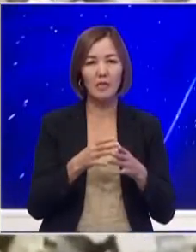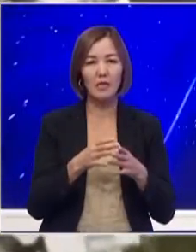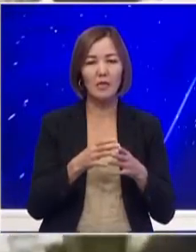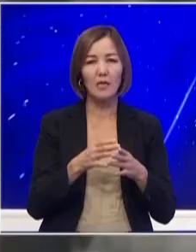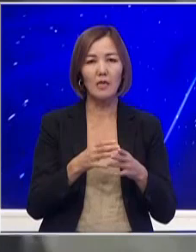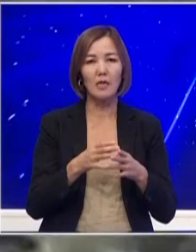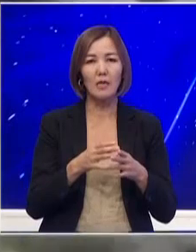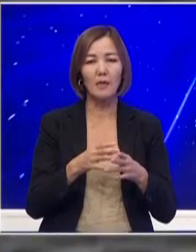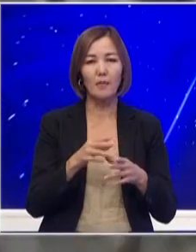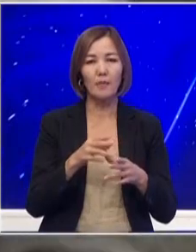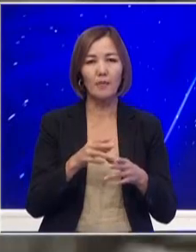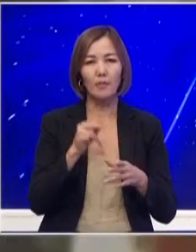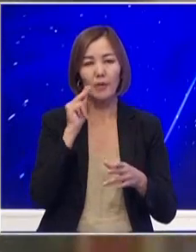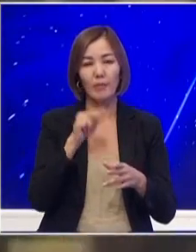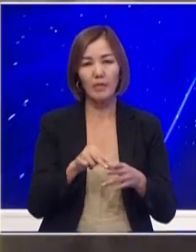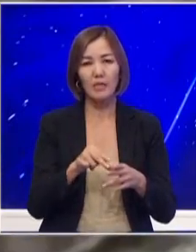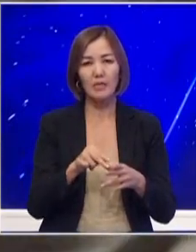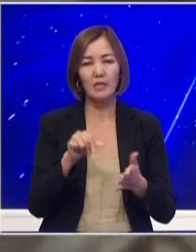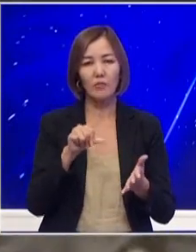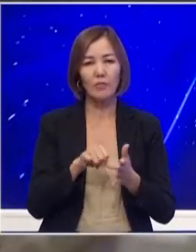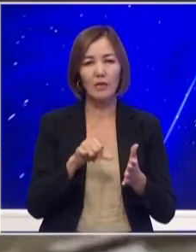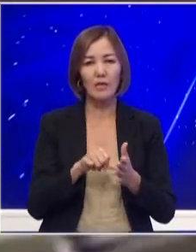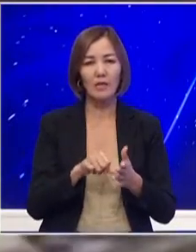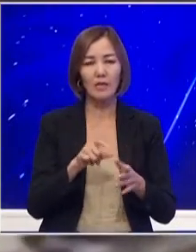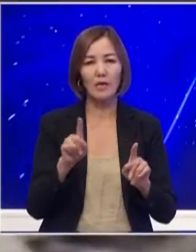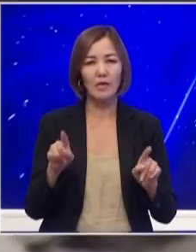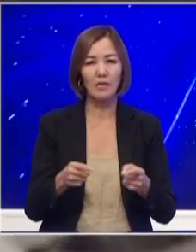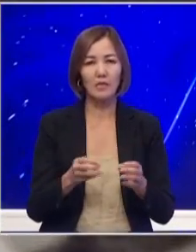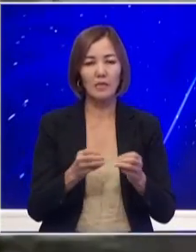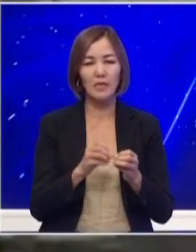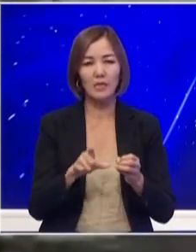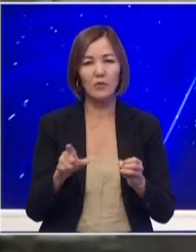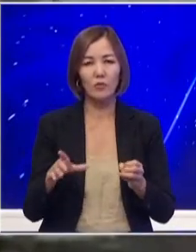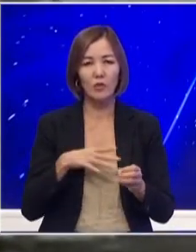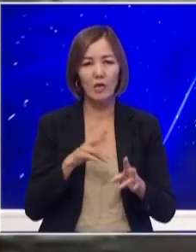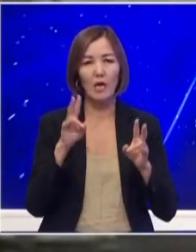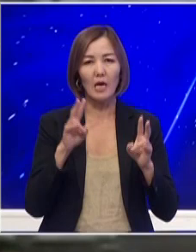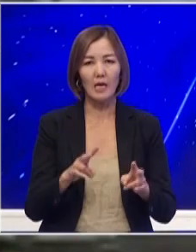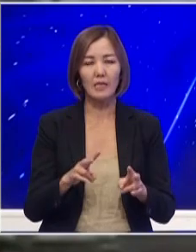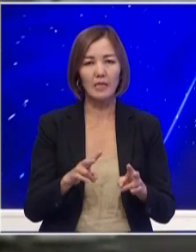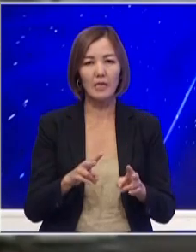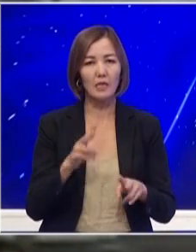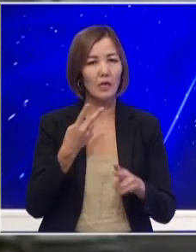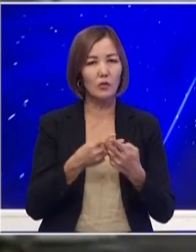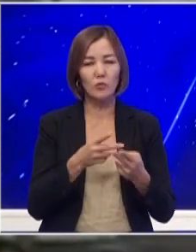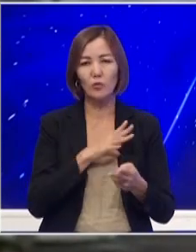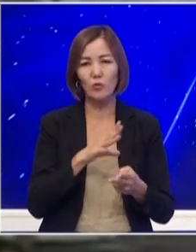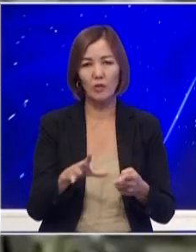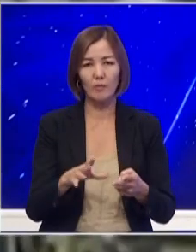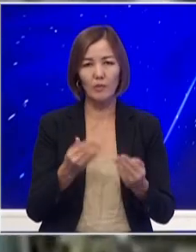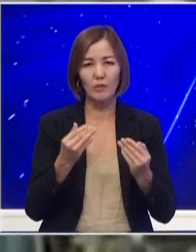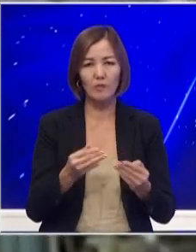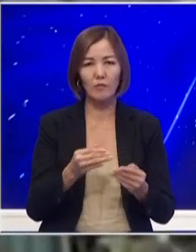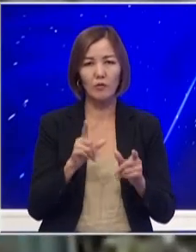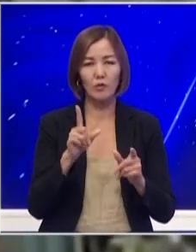региона. По подозрению в причастности были арестованы десятки людей, однако никто так и не был осужден. Сегодня